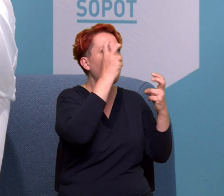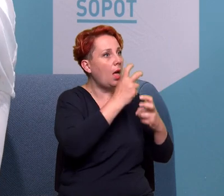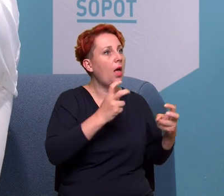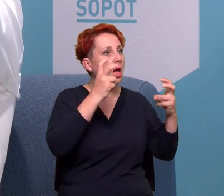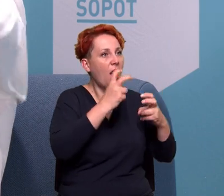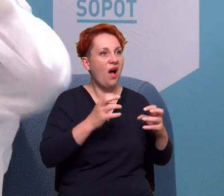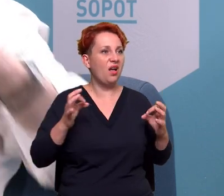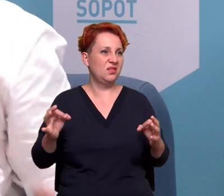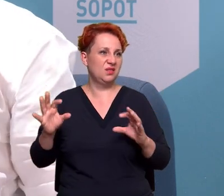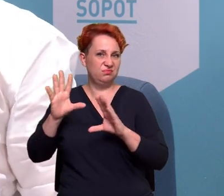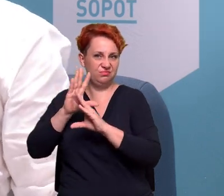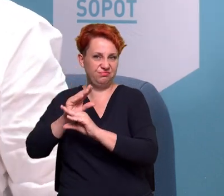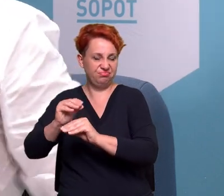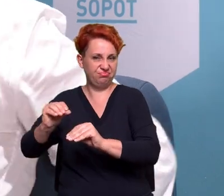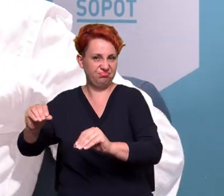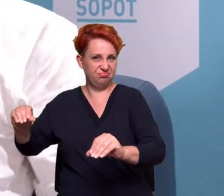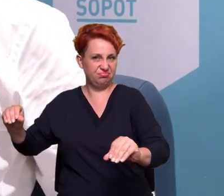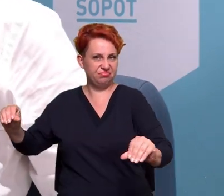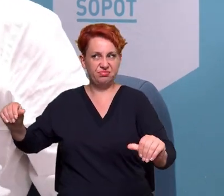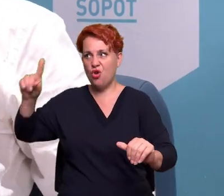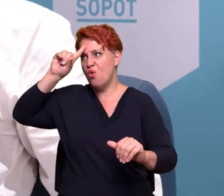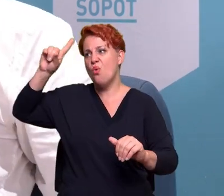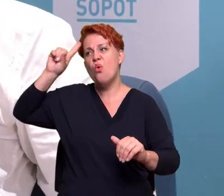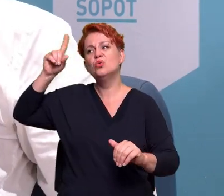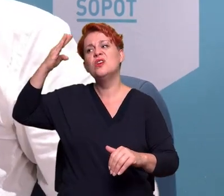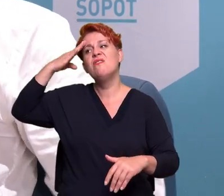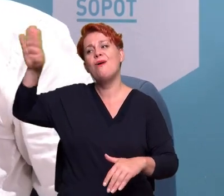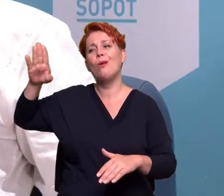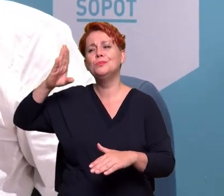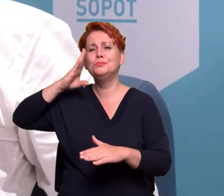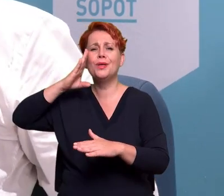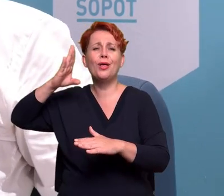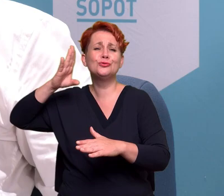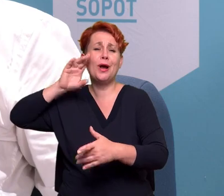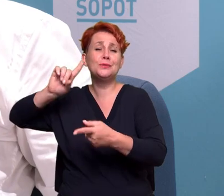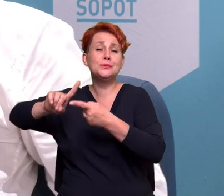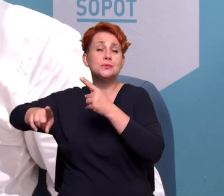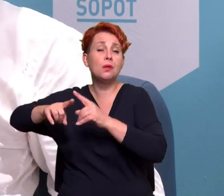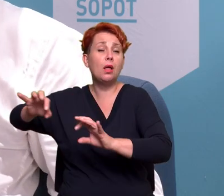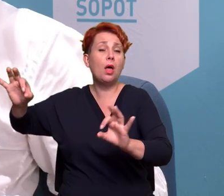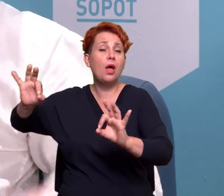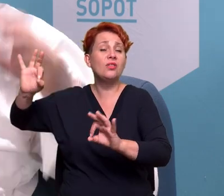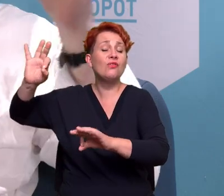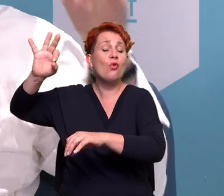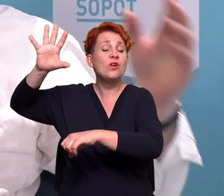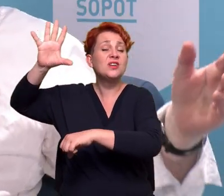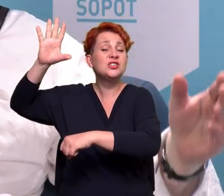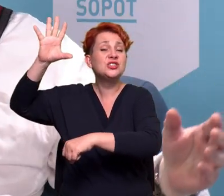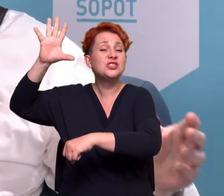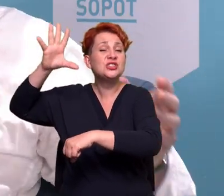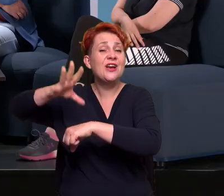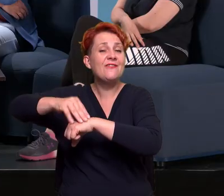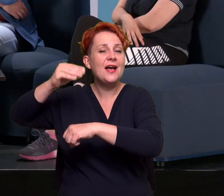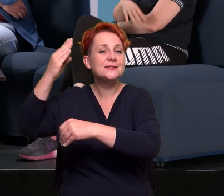zupełnie. Ludzie wolą mieć mieszkania w strasznym stylu pewnej firmy szwedzkiej, nie wymienię jej